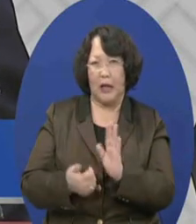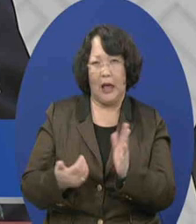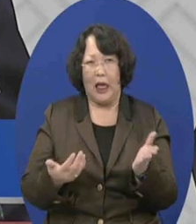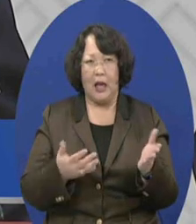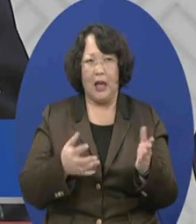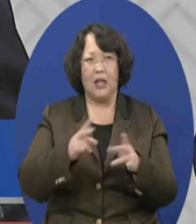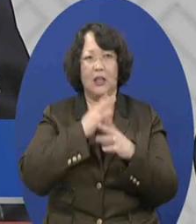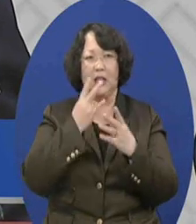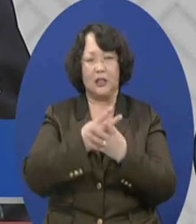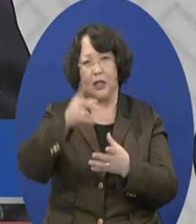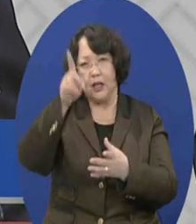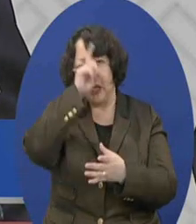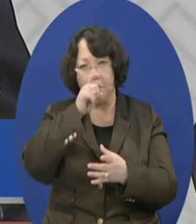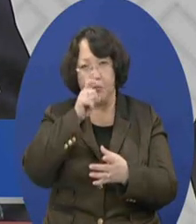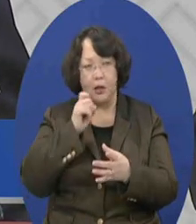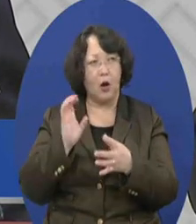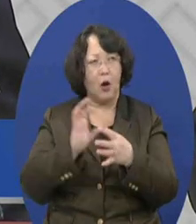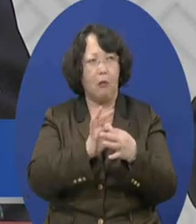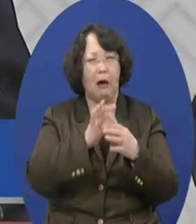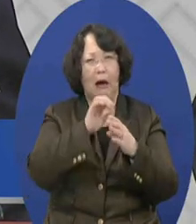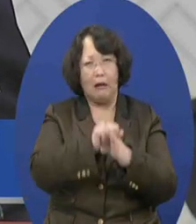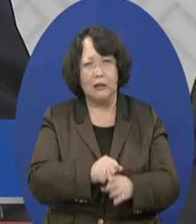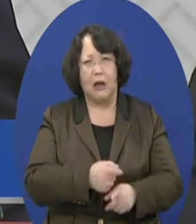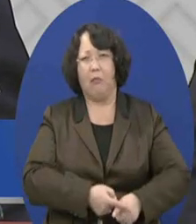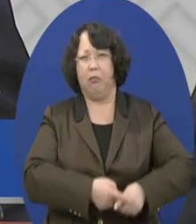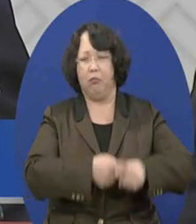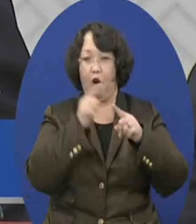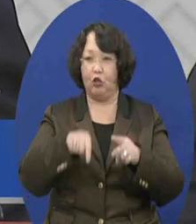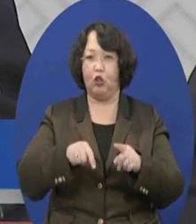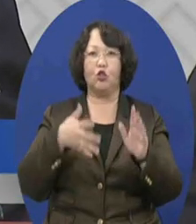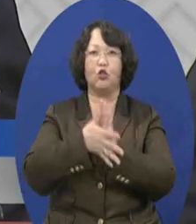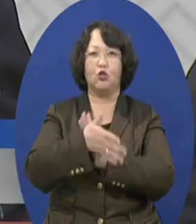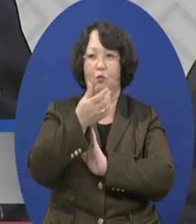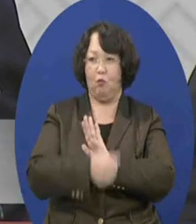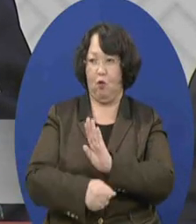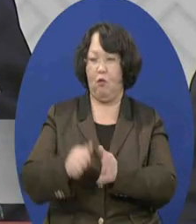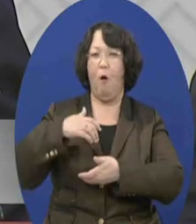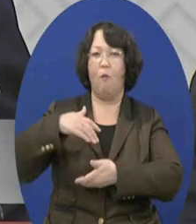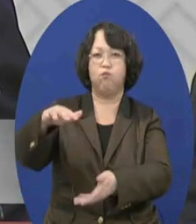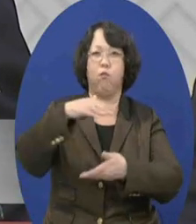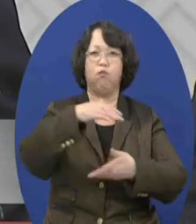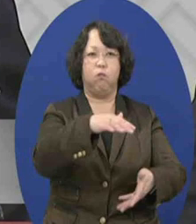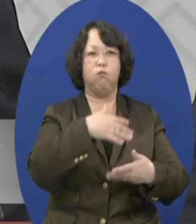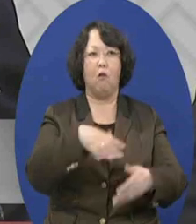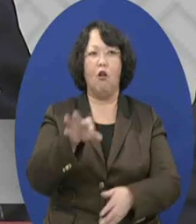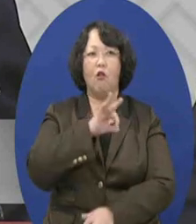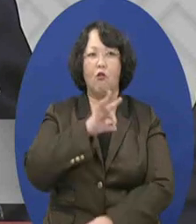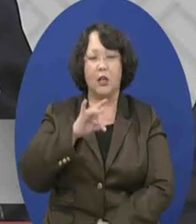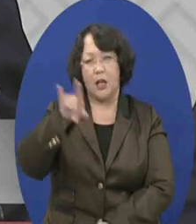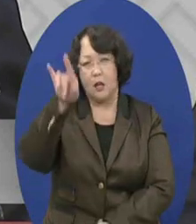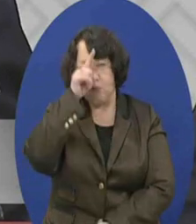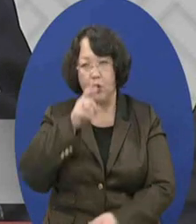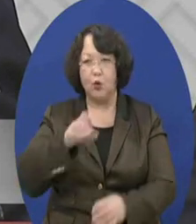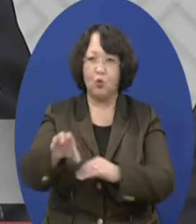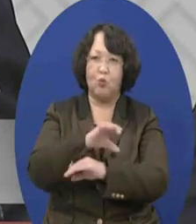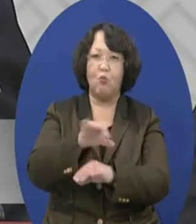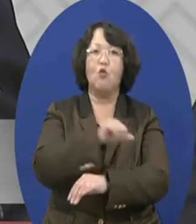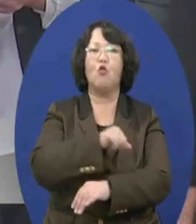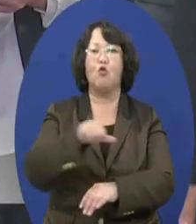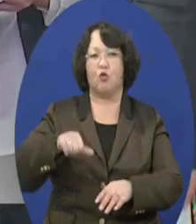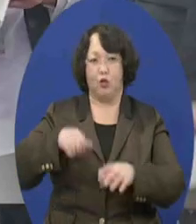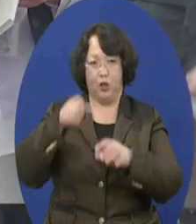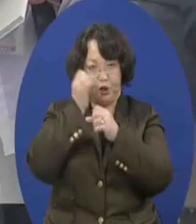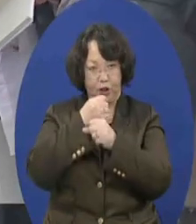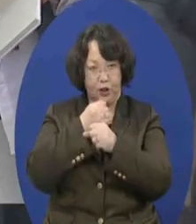рүү ирээд ачаална нэмэгддэг байсан. Одоо төсөв бүрдснөрөө тэр өөрхийн эмэлгүүд сумдад өөрсдөө шинэлгээ хийх эмчилгээ